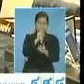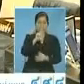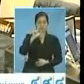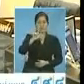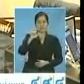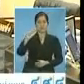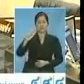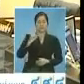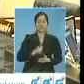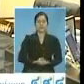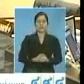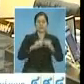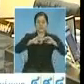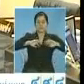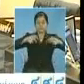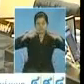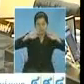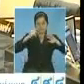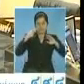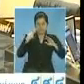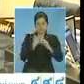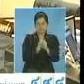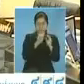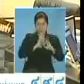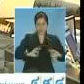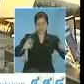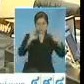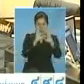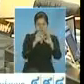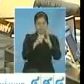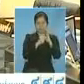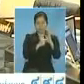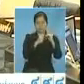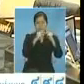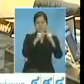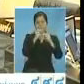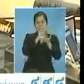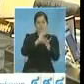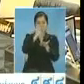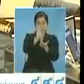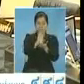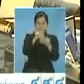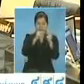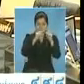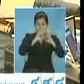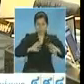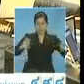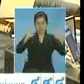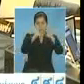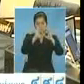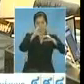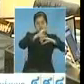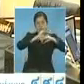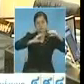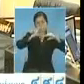สมาชิกที่เคารพคะรัฐบาลมีความจำเป็นที่จะต้องเสนอการลงทุนขนาดใหญ่ของโครงสร้างพื้นฐานซึ่งเป็น